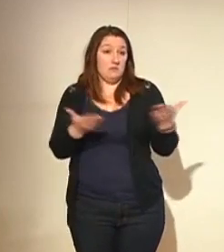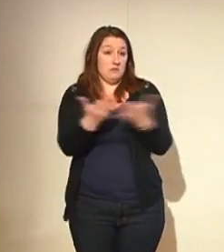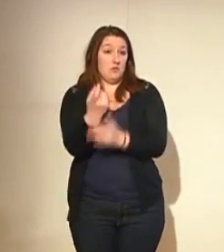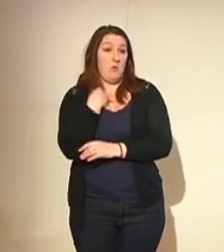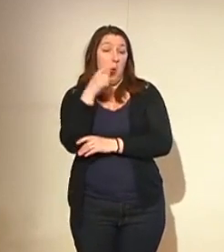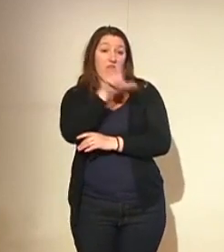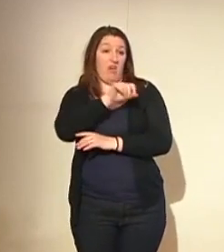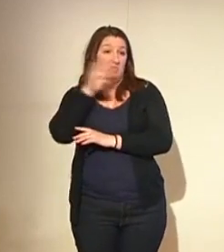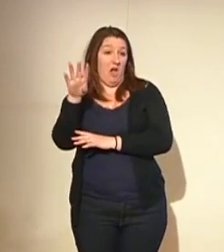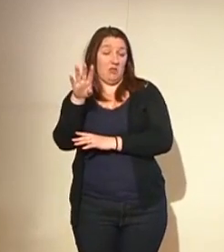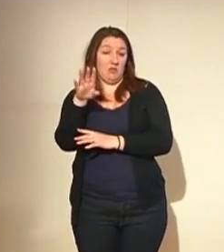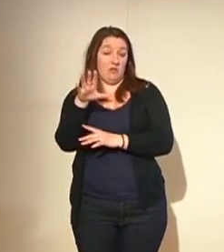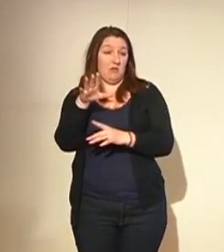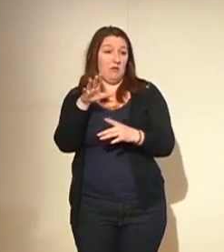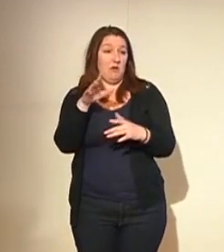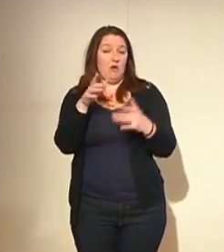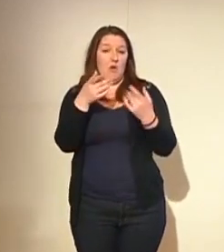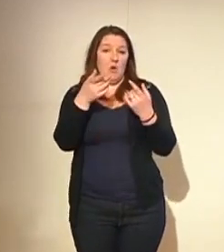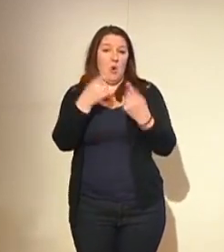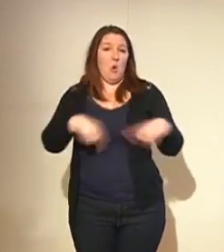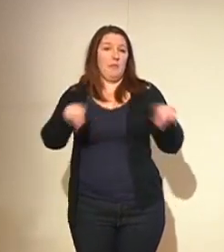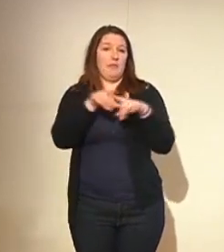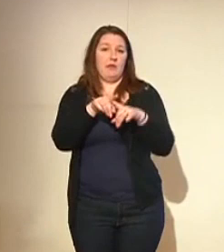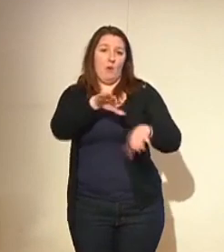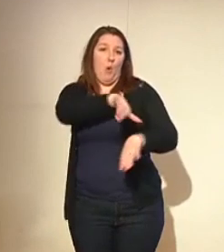24 le comité office du